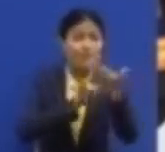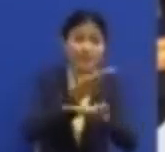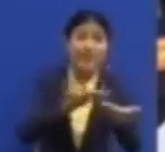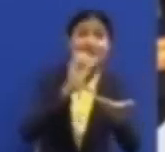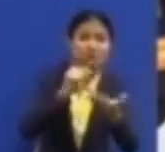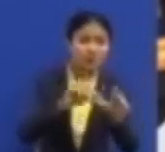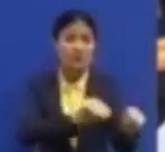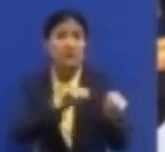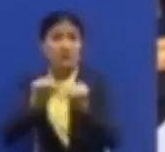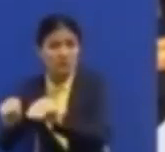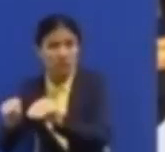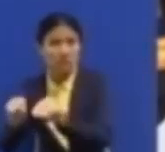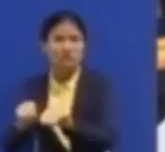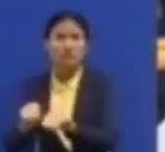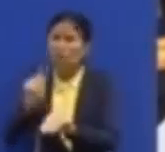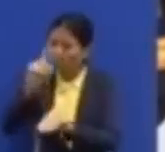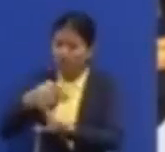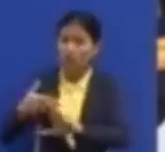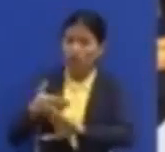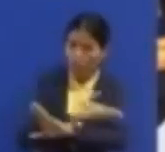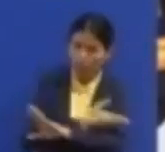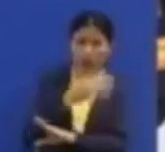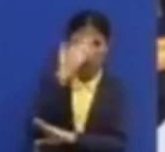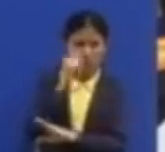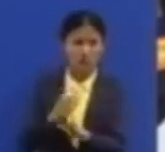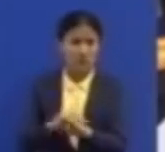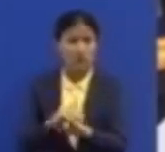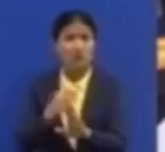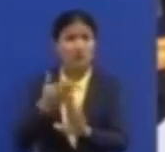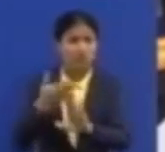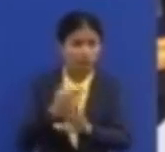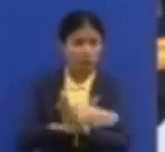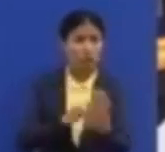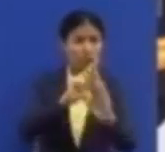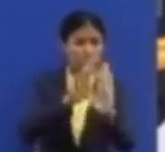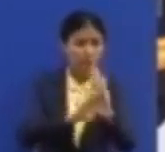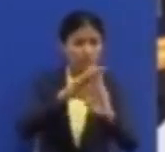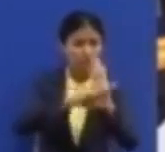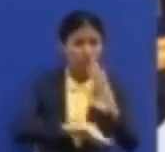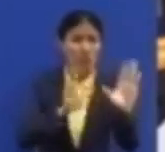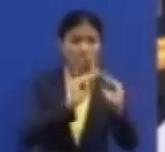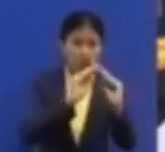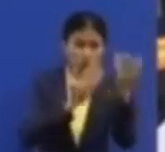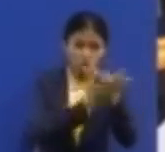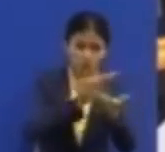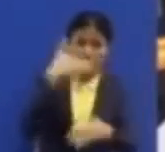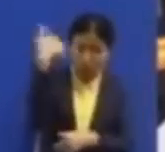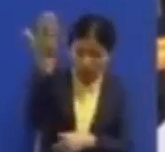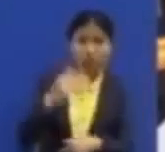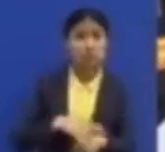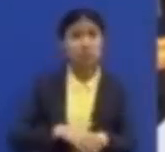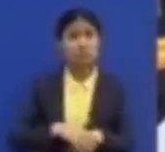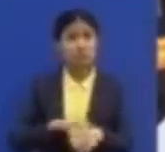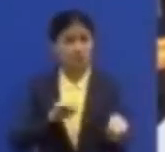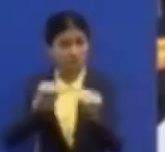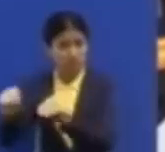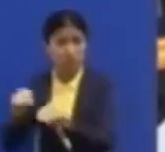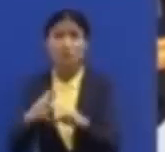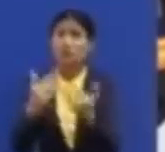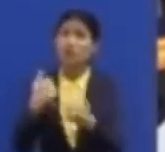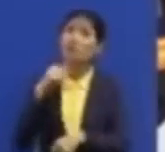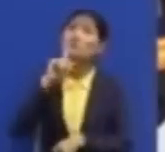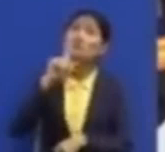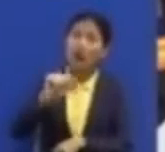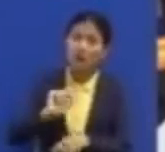ไม่ถึงจะค่อยมาพิจารณากันต่อนะครับตามข้อสีเสียดที่อ้างมานั้นนะครับขอให้ท่านพิจารณาตรงนี้ด้วยนะครับว่าอ้างข้อบังคับอะไรในการเสน